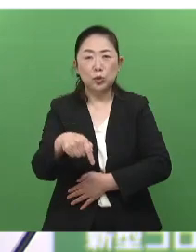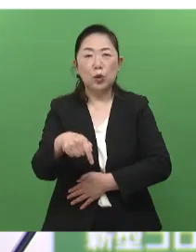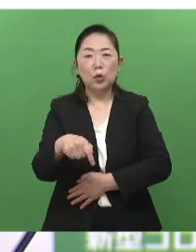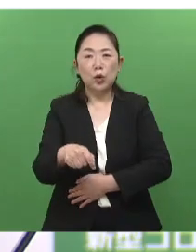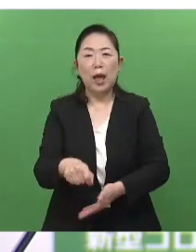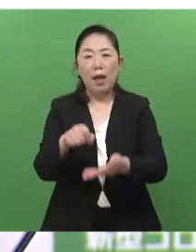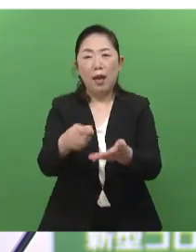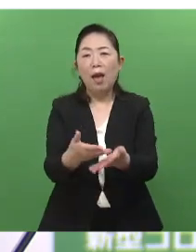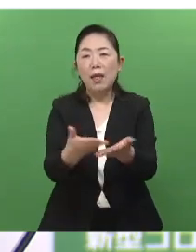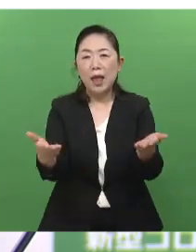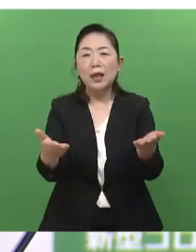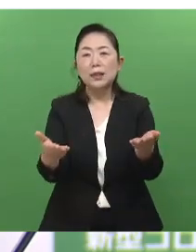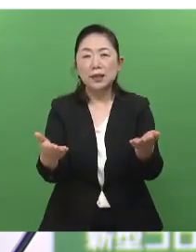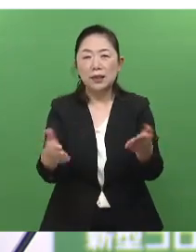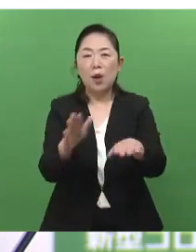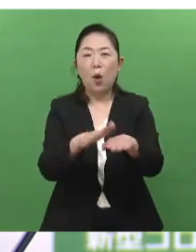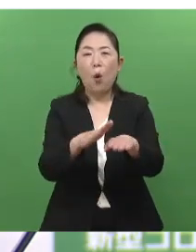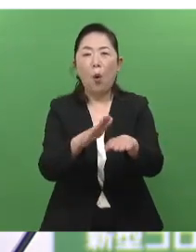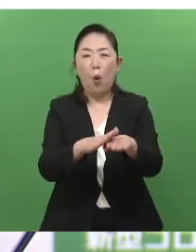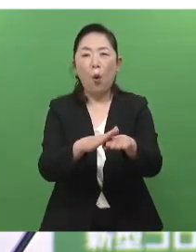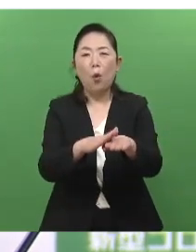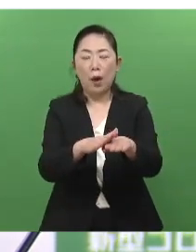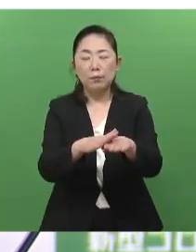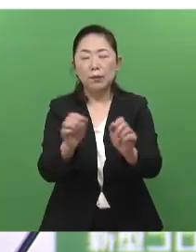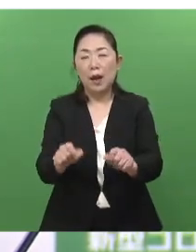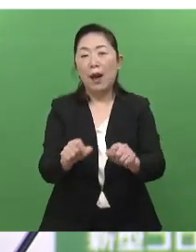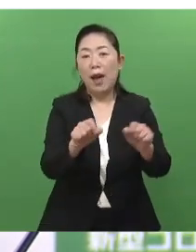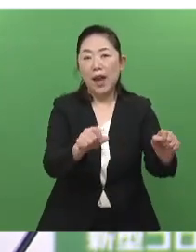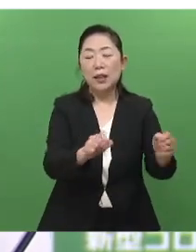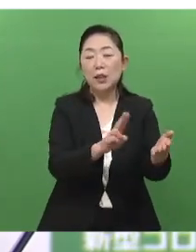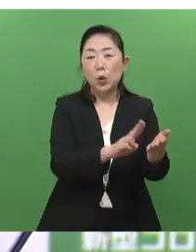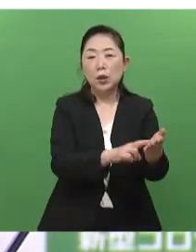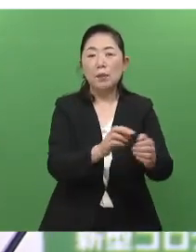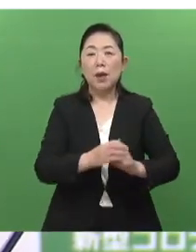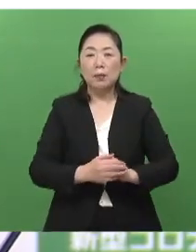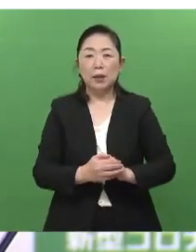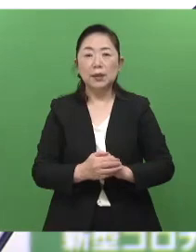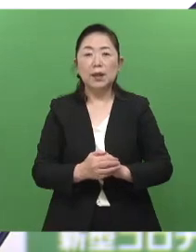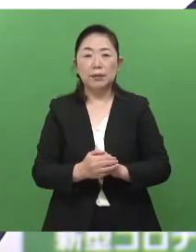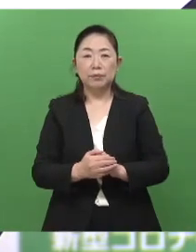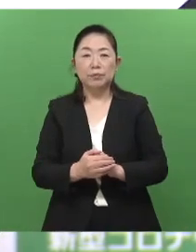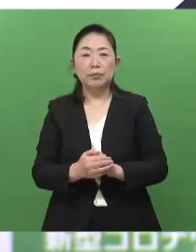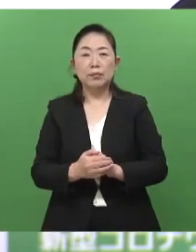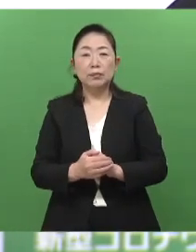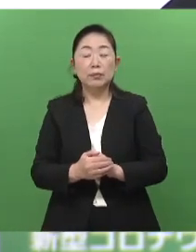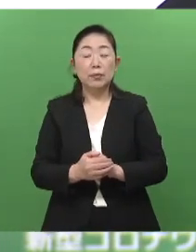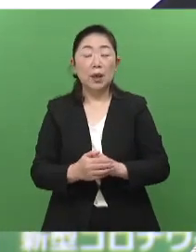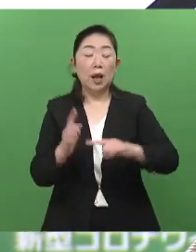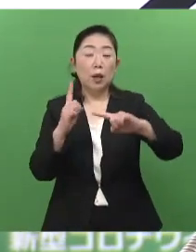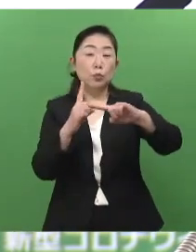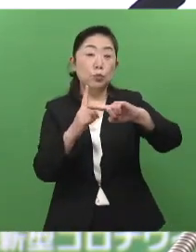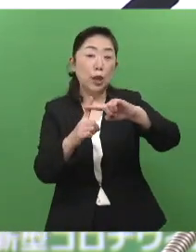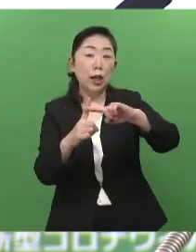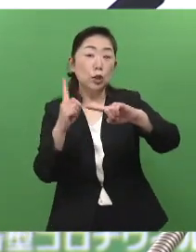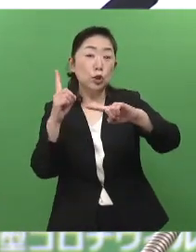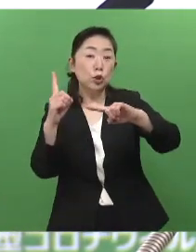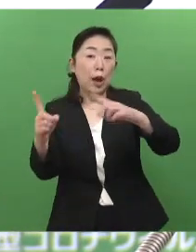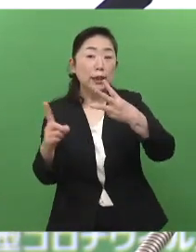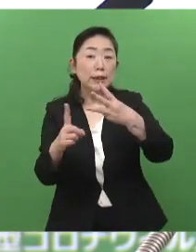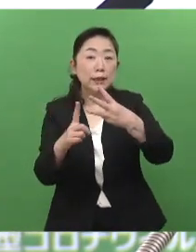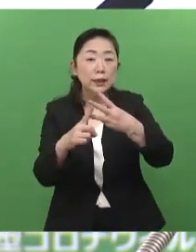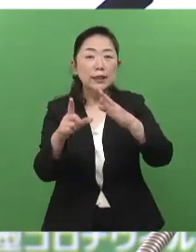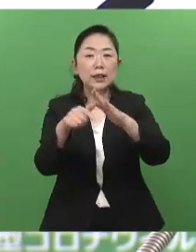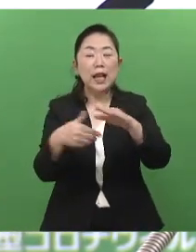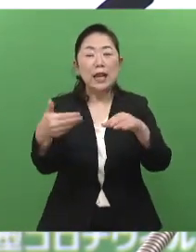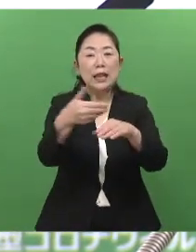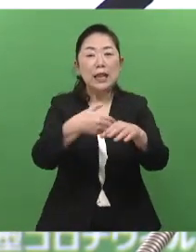ます。さまざま、まあ、1年前のプラス1というプラス1のところでも池江璃花子